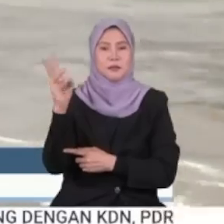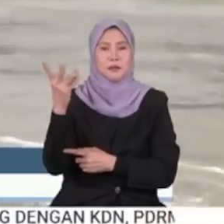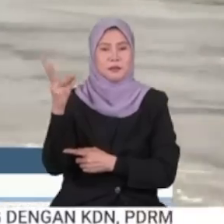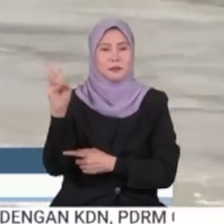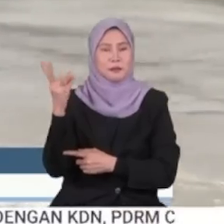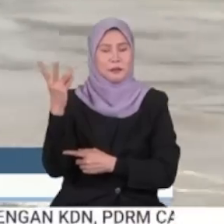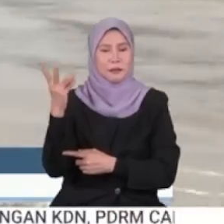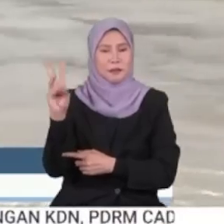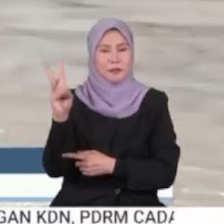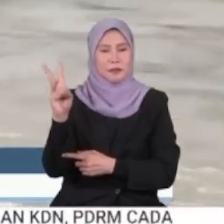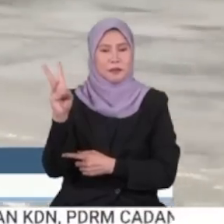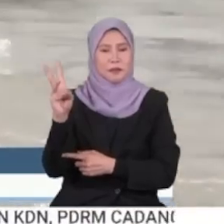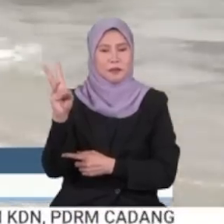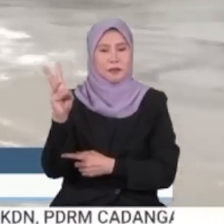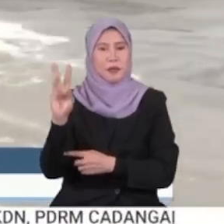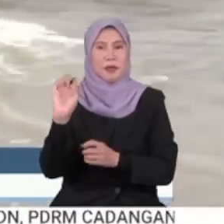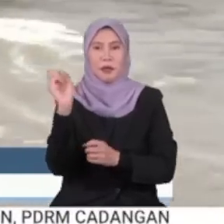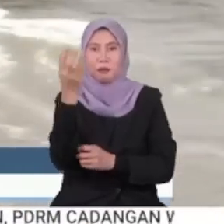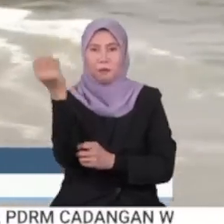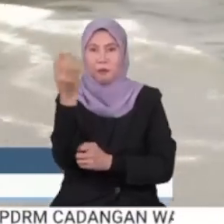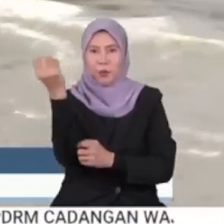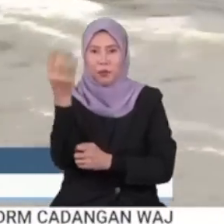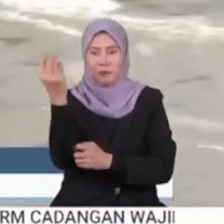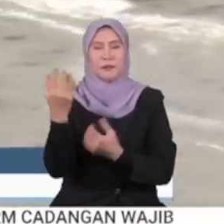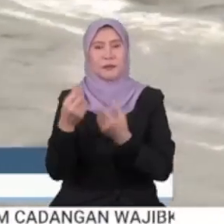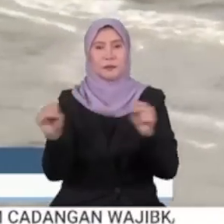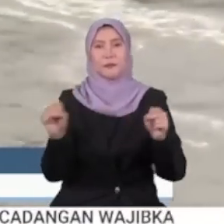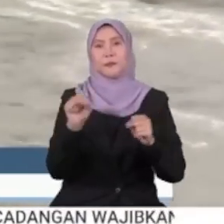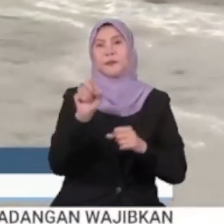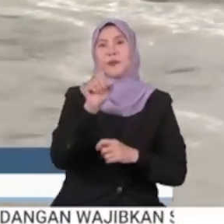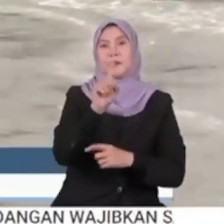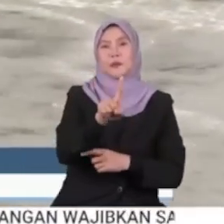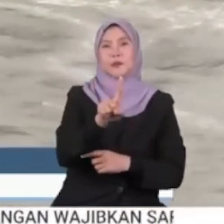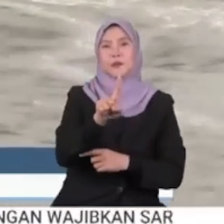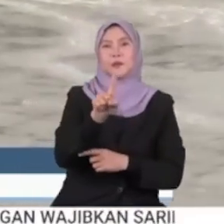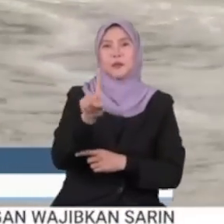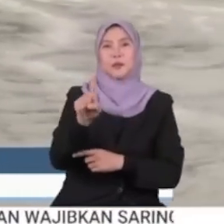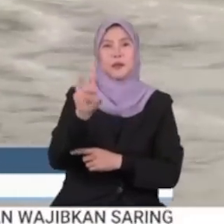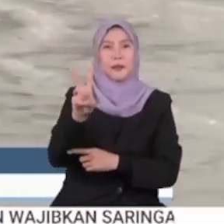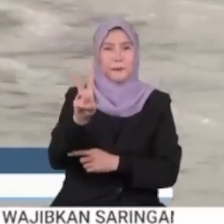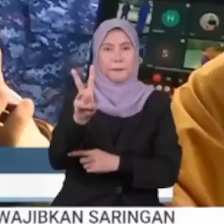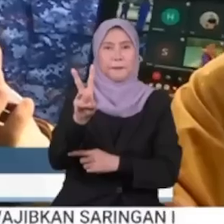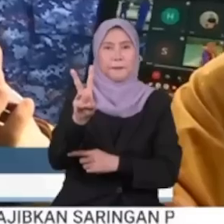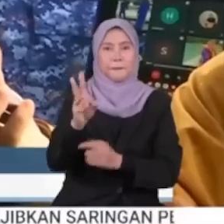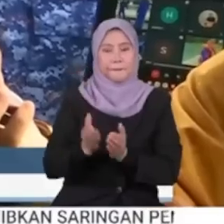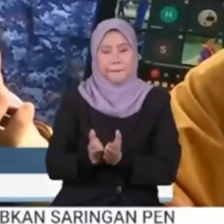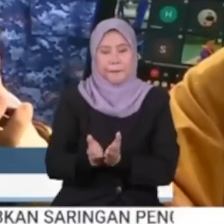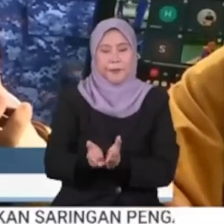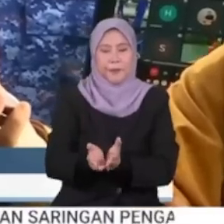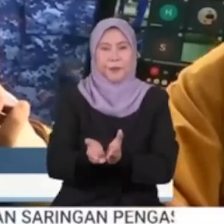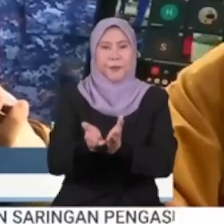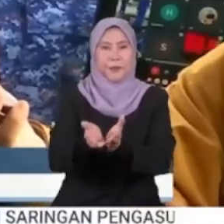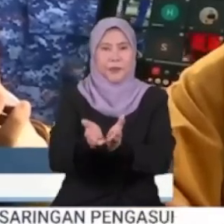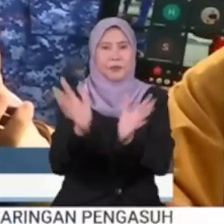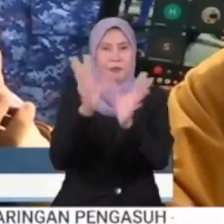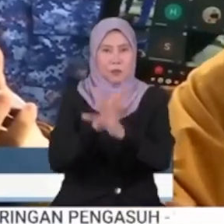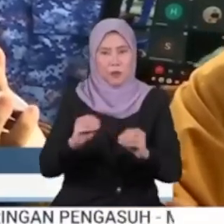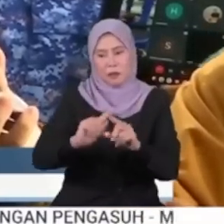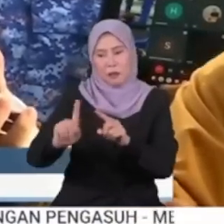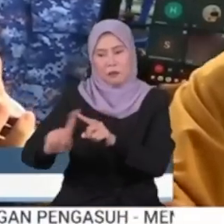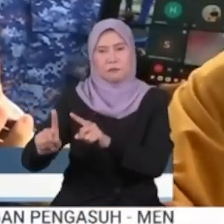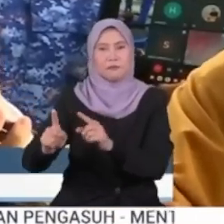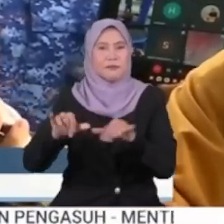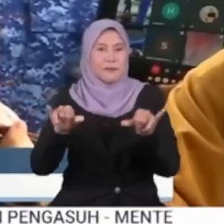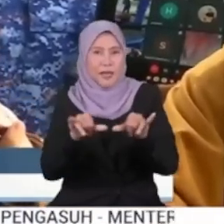16 logistik ambulans sahaja, dan kita ada 116 buah bot di seluruh negeri Sarawak, pelbagai jenis,